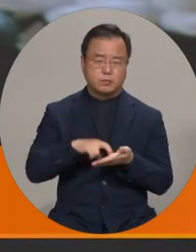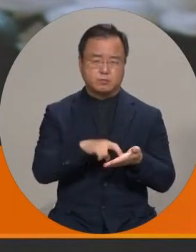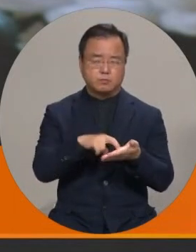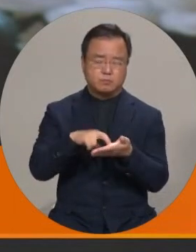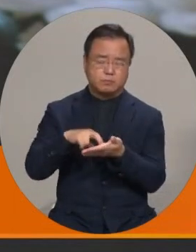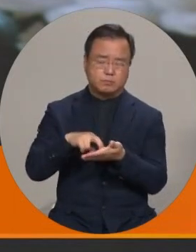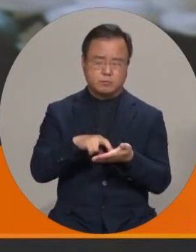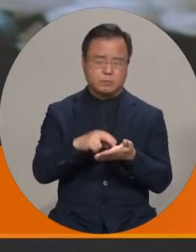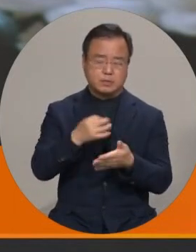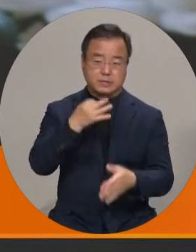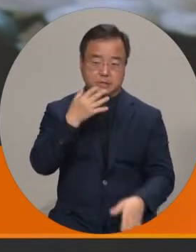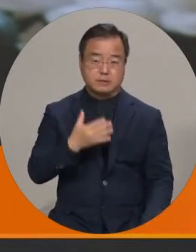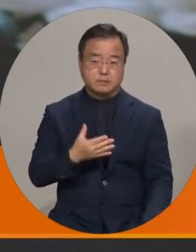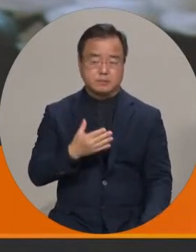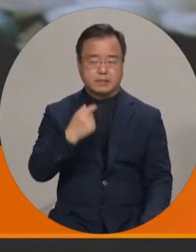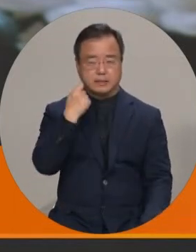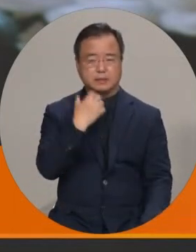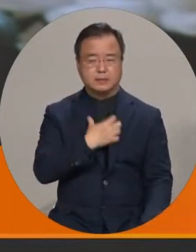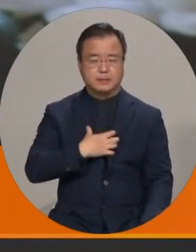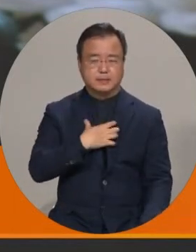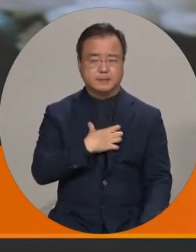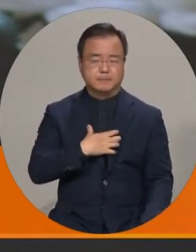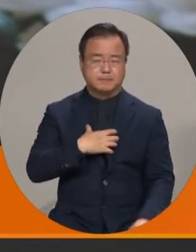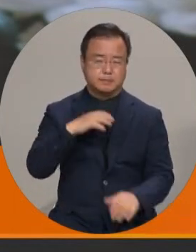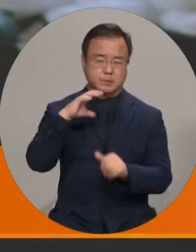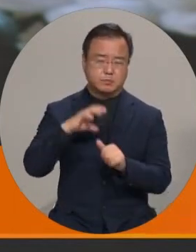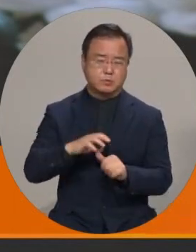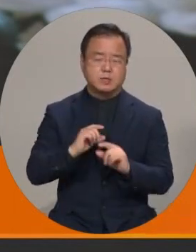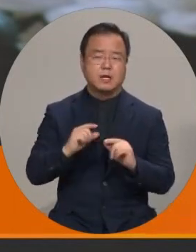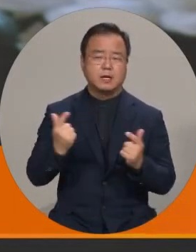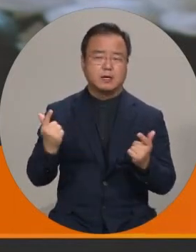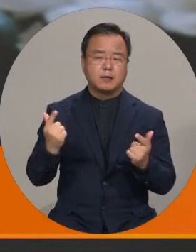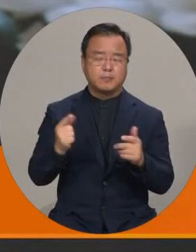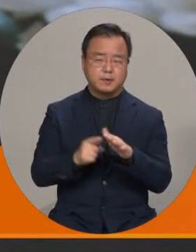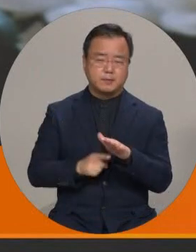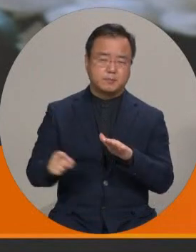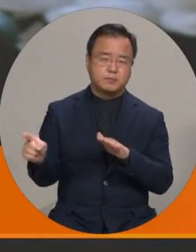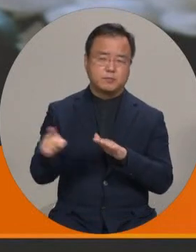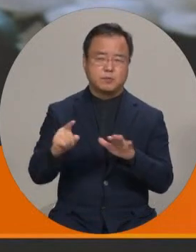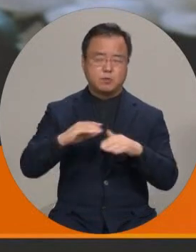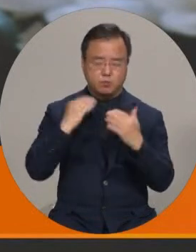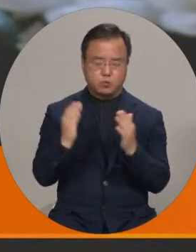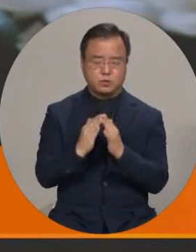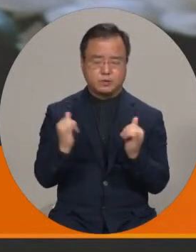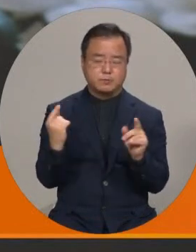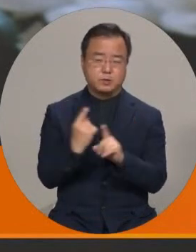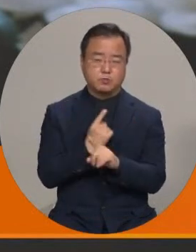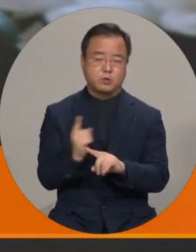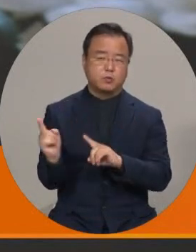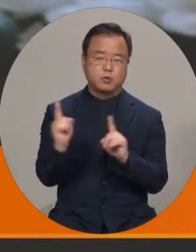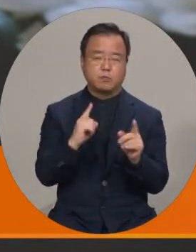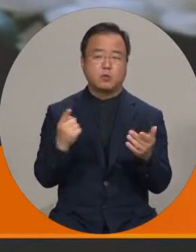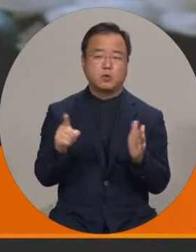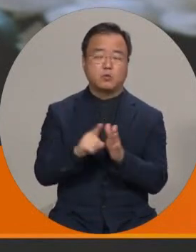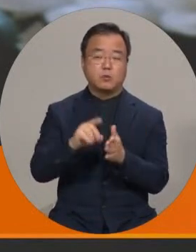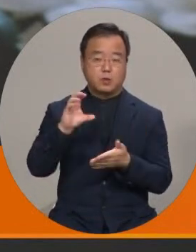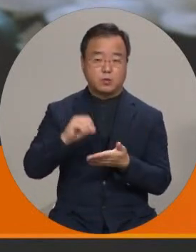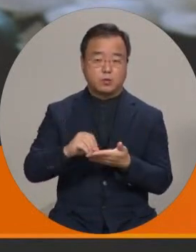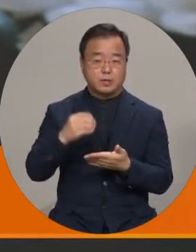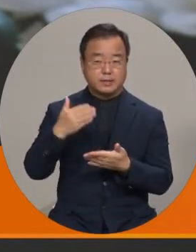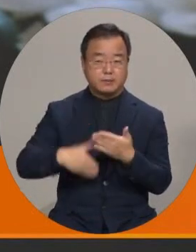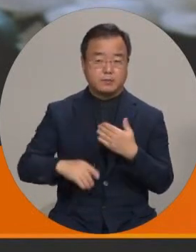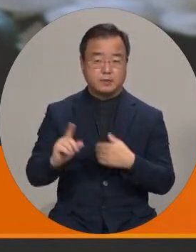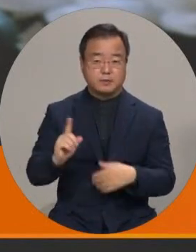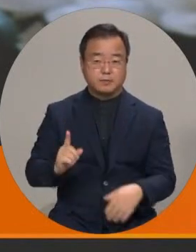않고 앞으로 나아가기 위해서 또 모두의 치유와 회복을 위해서 우리에게 남은 과제는 무엇일까요 먼저 영상